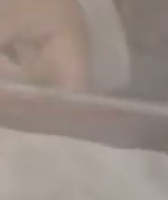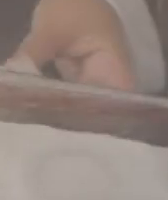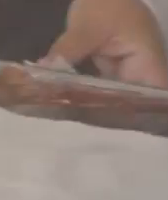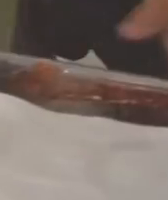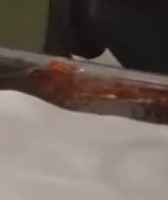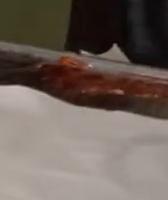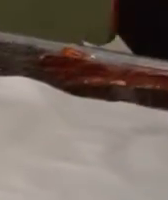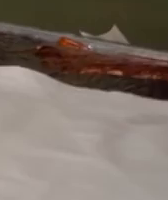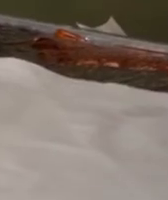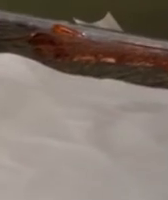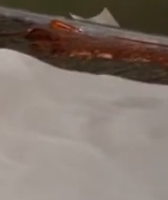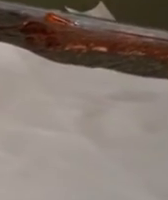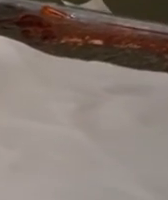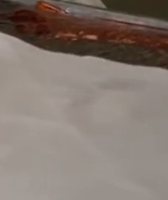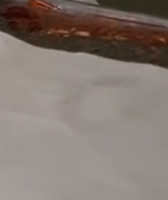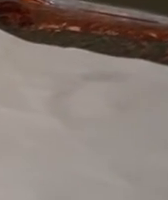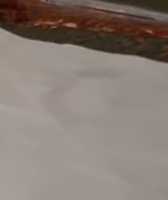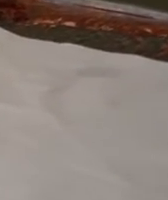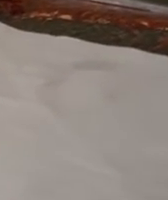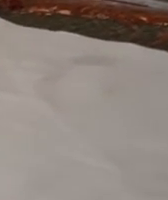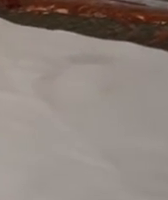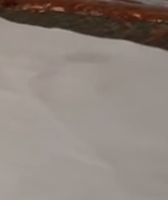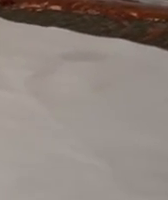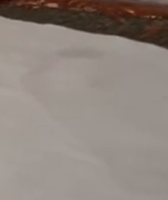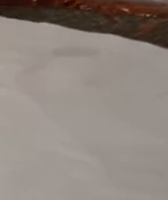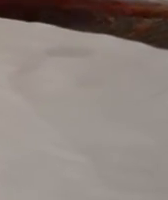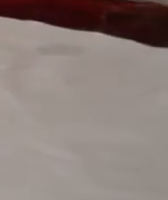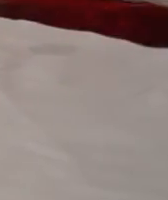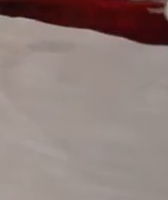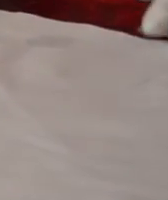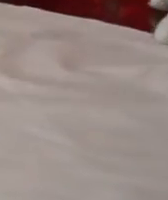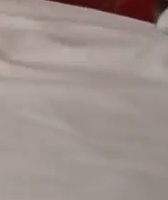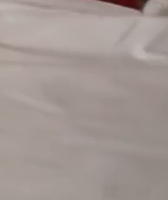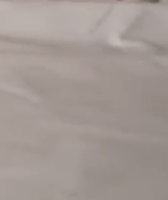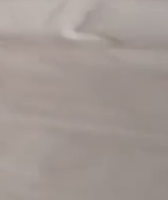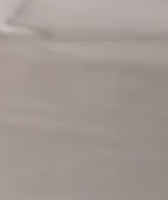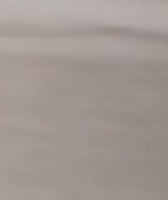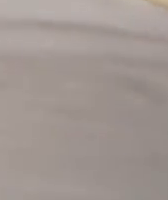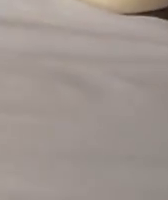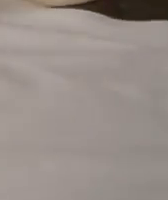Thank you.